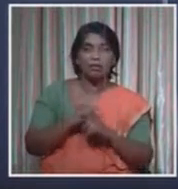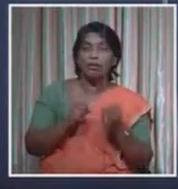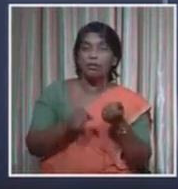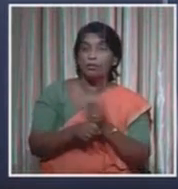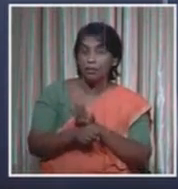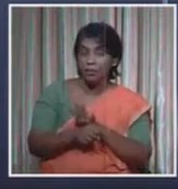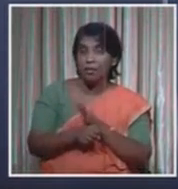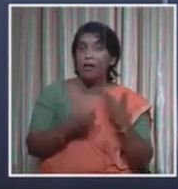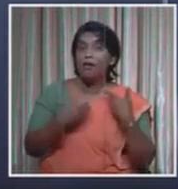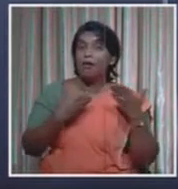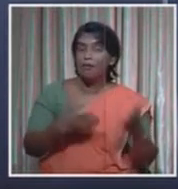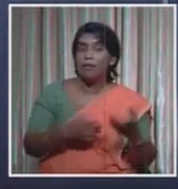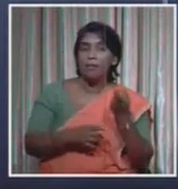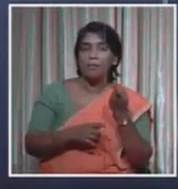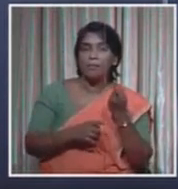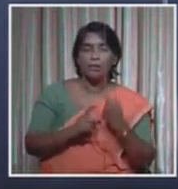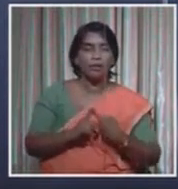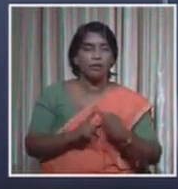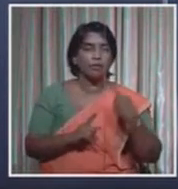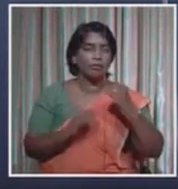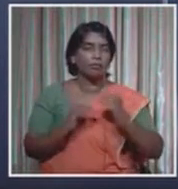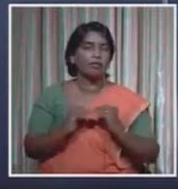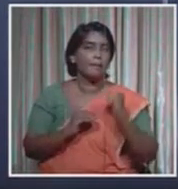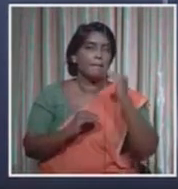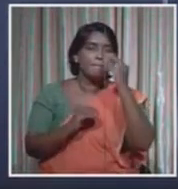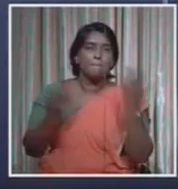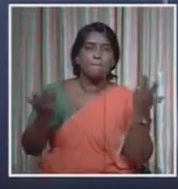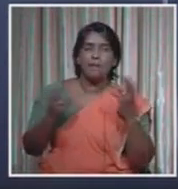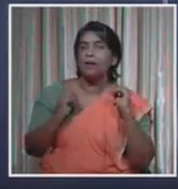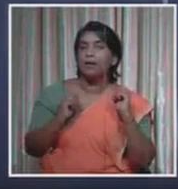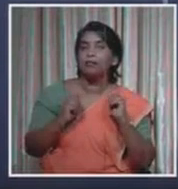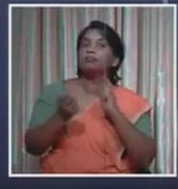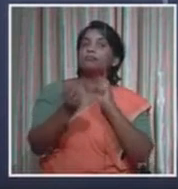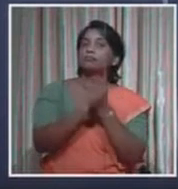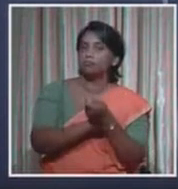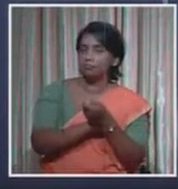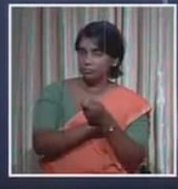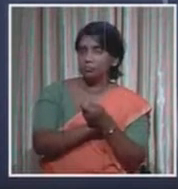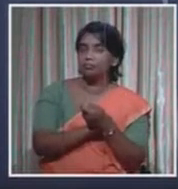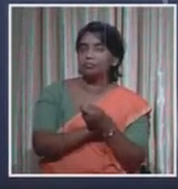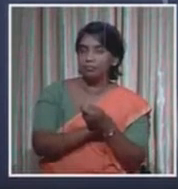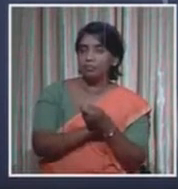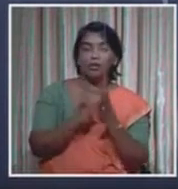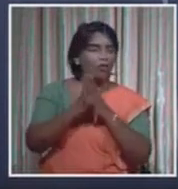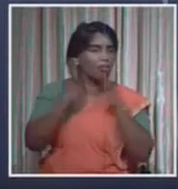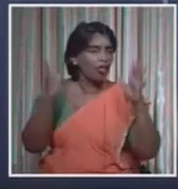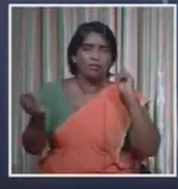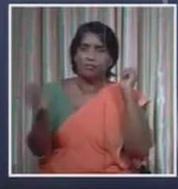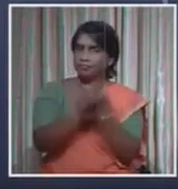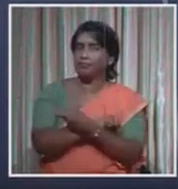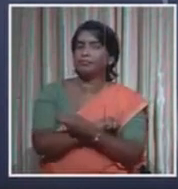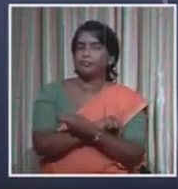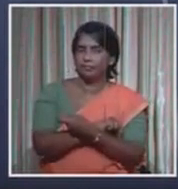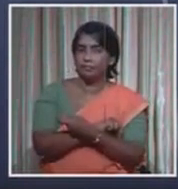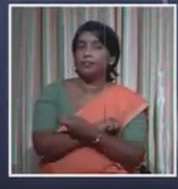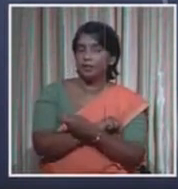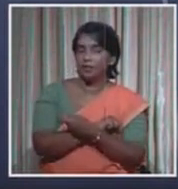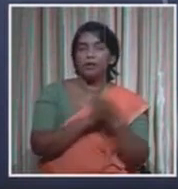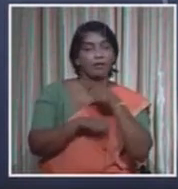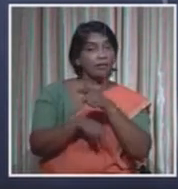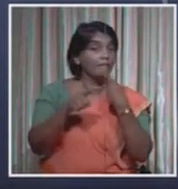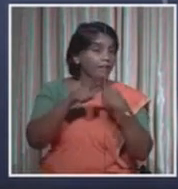කොරෝනා තියාගෙන ආර්ථික වර්ධනය නගන්න බැරි අයි කියලා. සිස්ටම් චේන්ජ් එකක්, ලොකු වෙනසක්. ඒ විතරක්